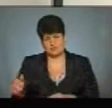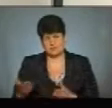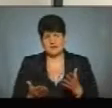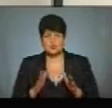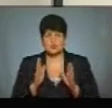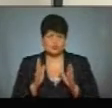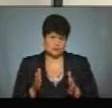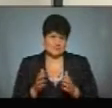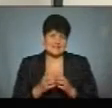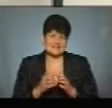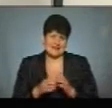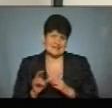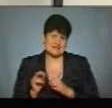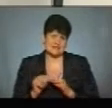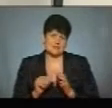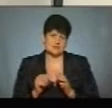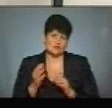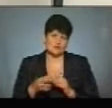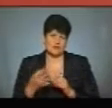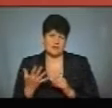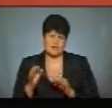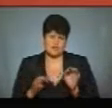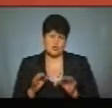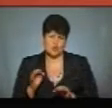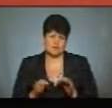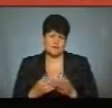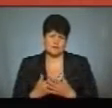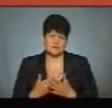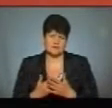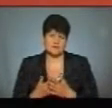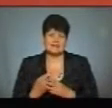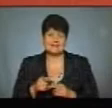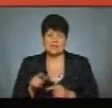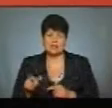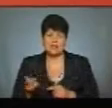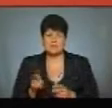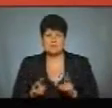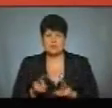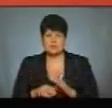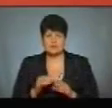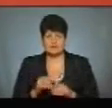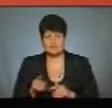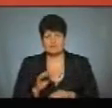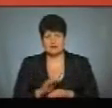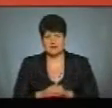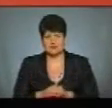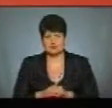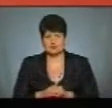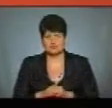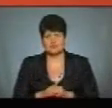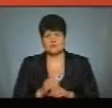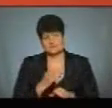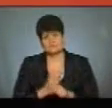буде середня цифра не менше там 45%, тобто тих людей, які прийдуть на виборчу дільницю, вони фактично тим